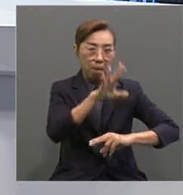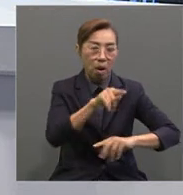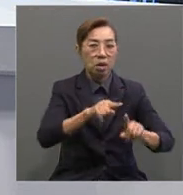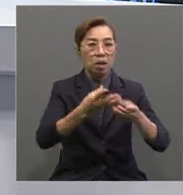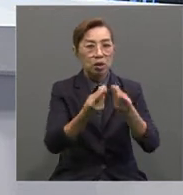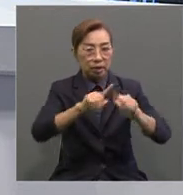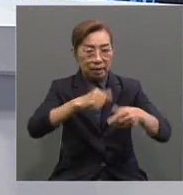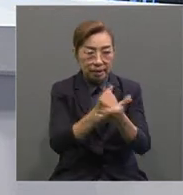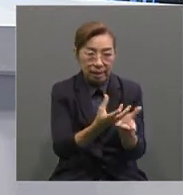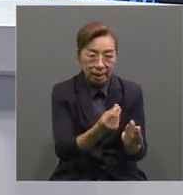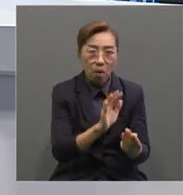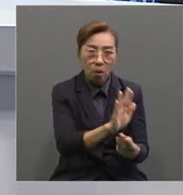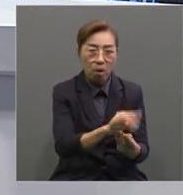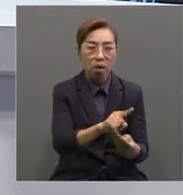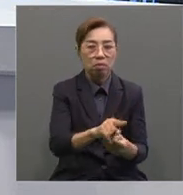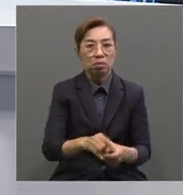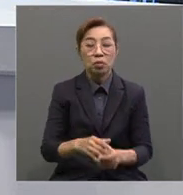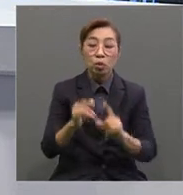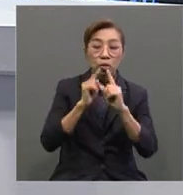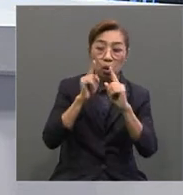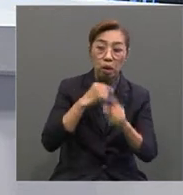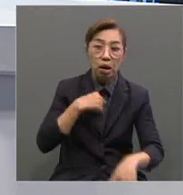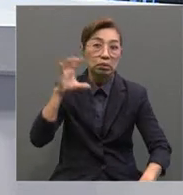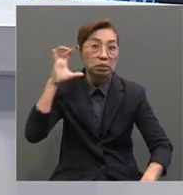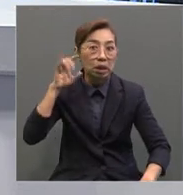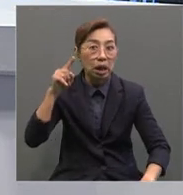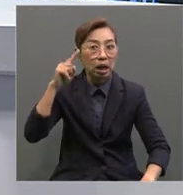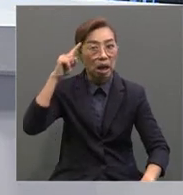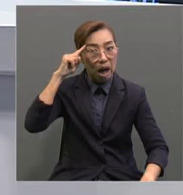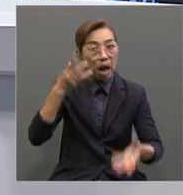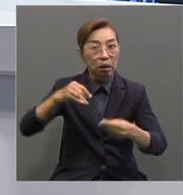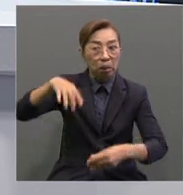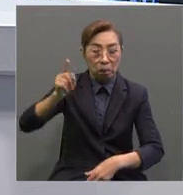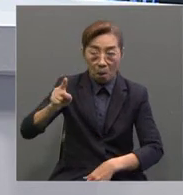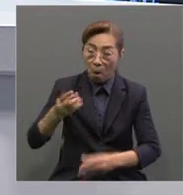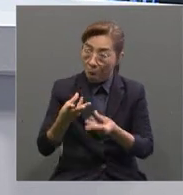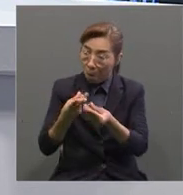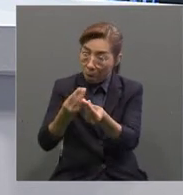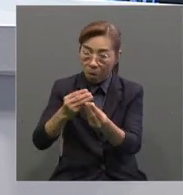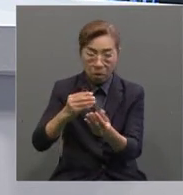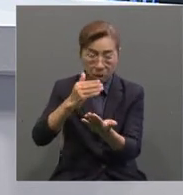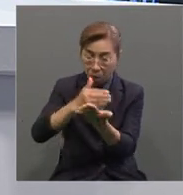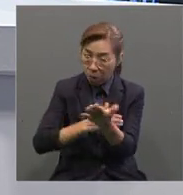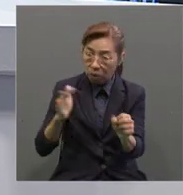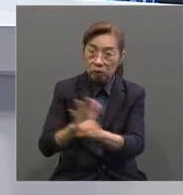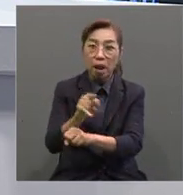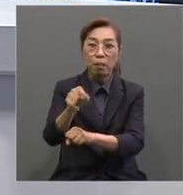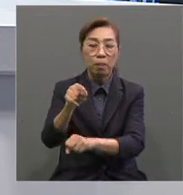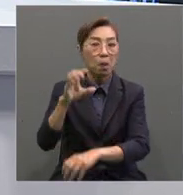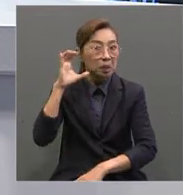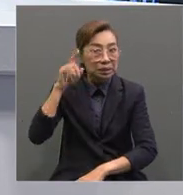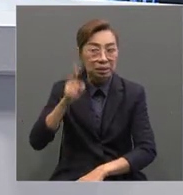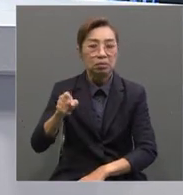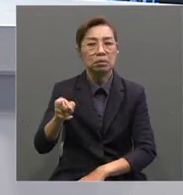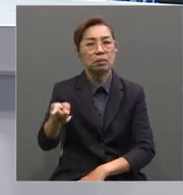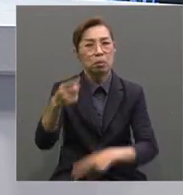คุยกันไปคุยกันมาแล้วบางคนก็คิดว่าเออเป็นคงเป็นเจ้าหน้าที่จากกรมที่ดินจริงๆโรู้เยอะจรินะใช่ค่ะเรู้ข้อมูลหมดเลยค่ะคุณผู้ชมไม่ทราบ